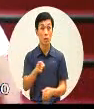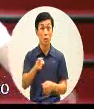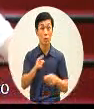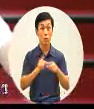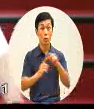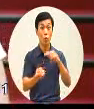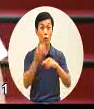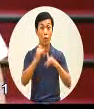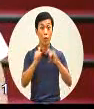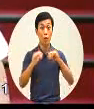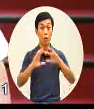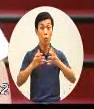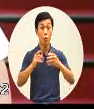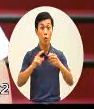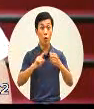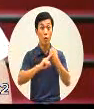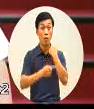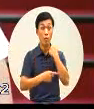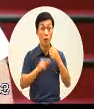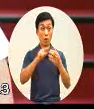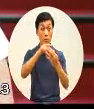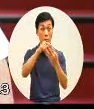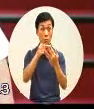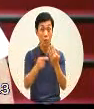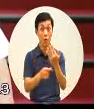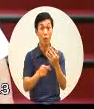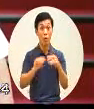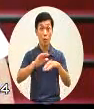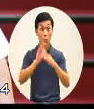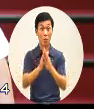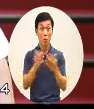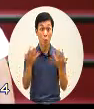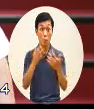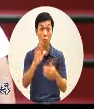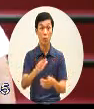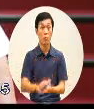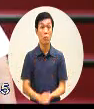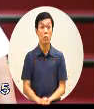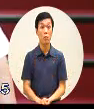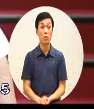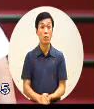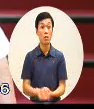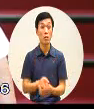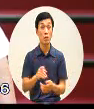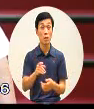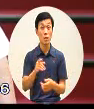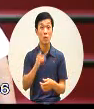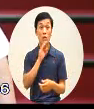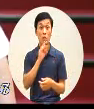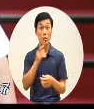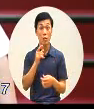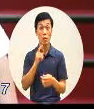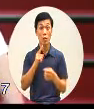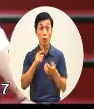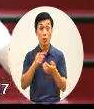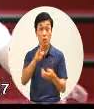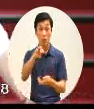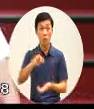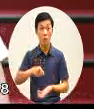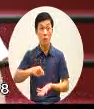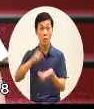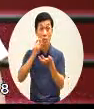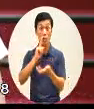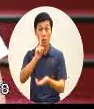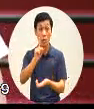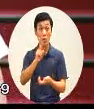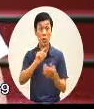民国所有的法律是真的有一点问题咯，你这一语打翻一船人咯，这个军人咧拍